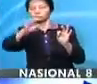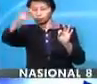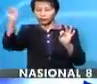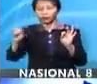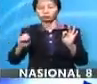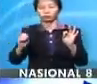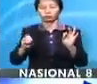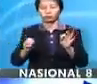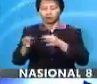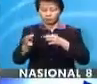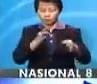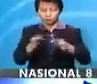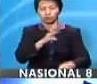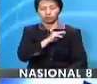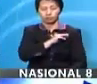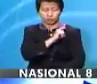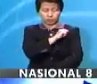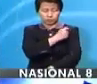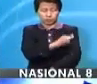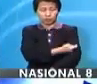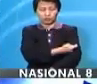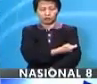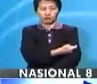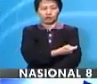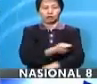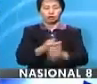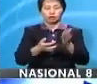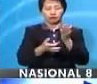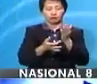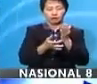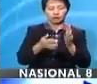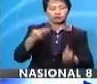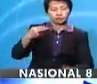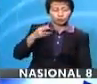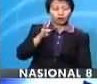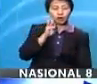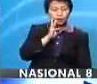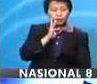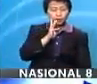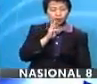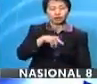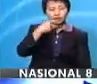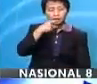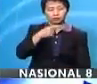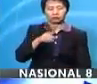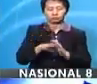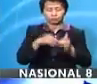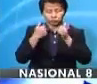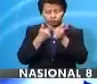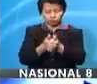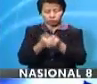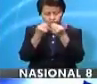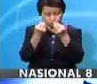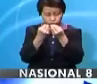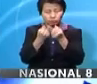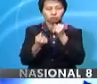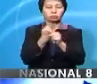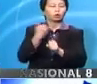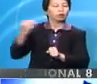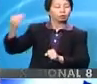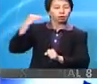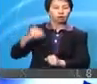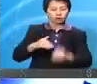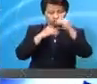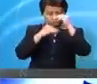0.1%. Jelas Menteri Tenaga Teknologi Hijau dan Air, Datuk Seri Dr. Maximus Onkili, berdasarkan statistik tahun lepas juga,